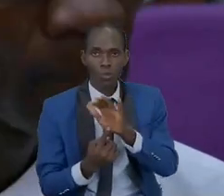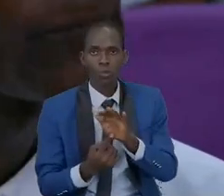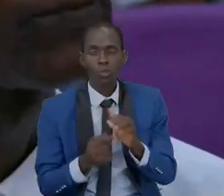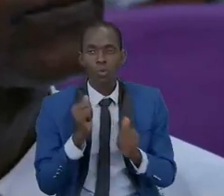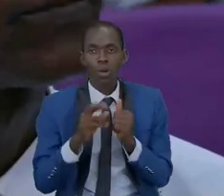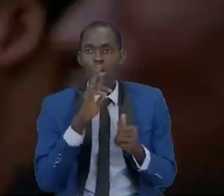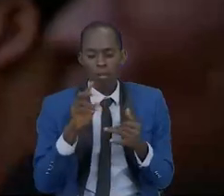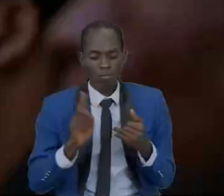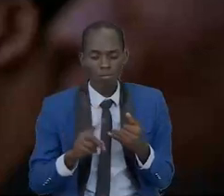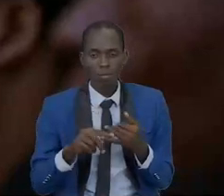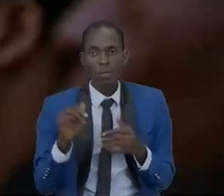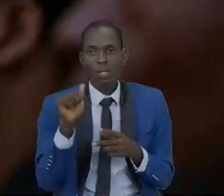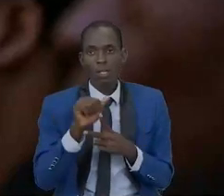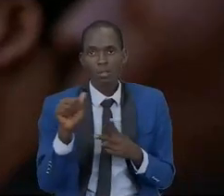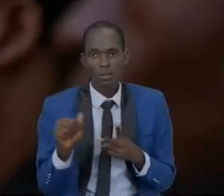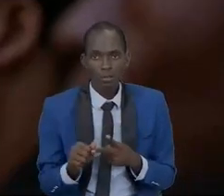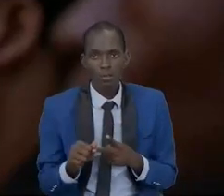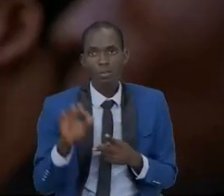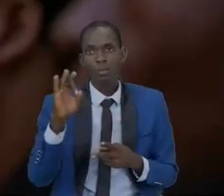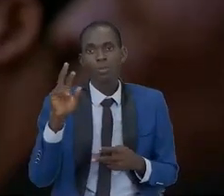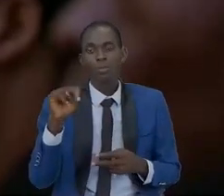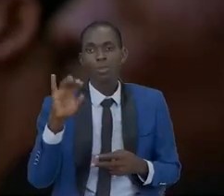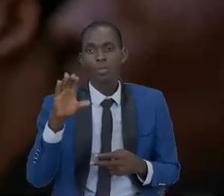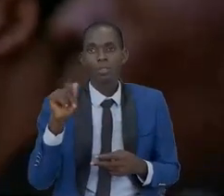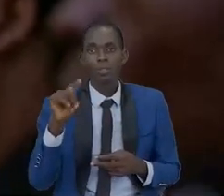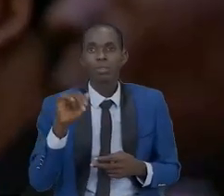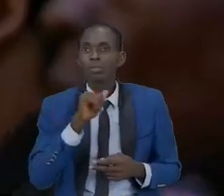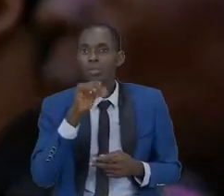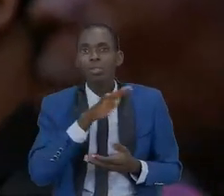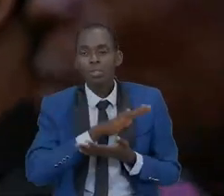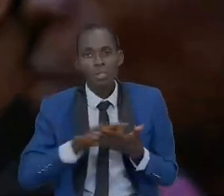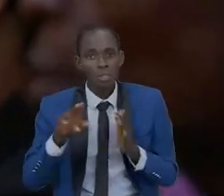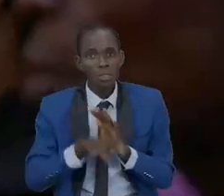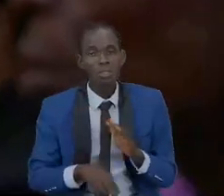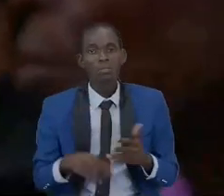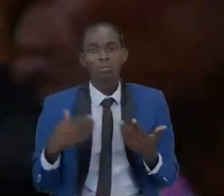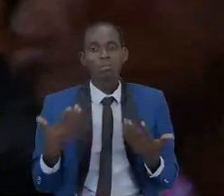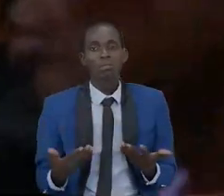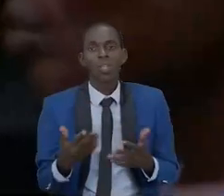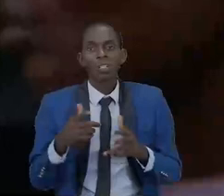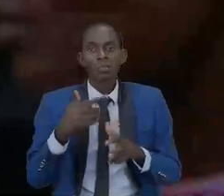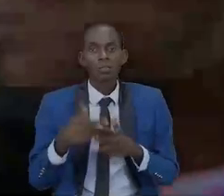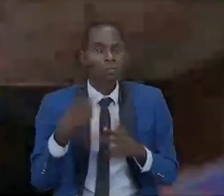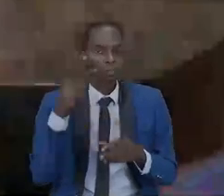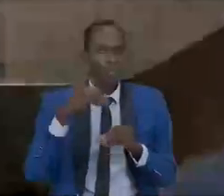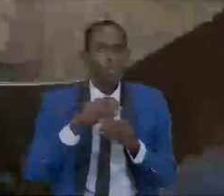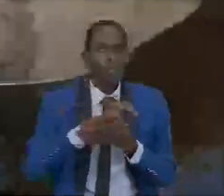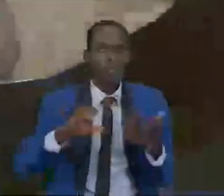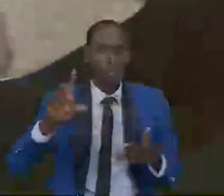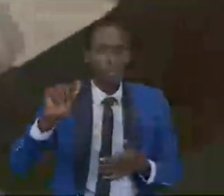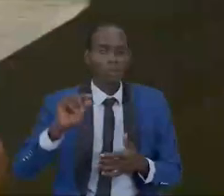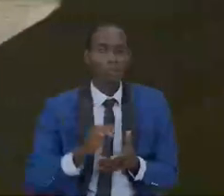les heures de la chair sont manifestants ce sont l'impudicité l'impureté la dissolution